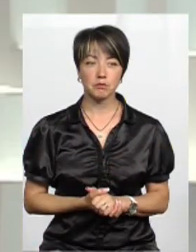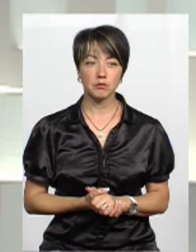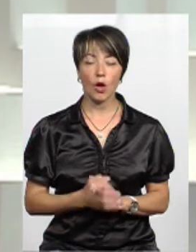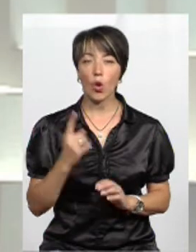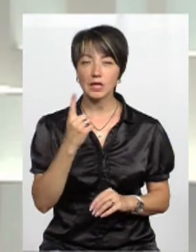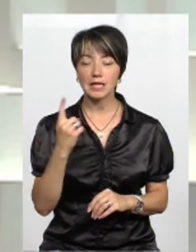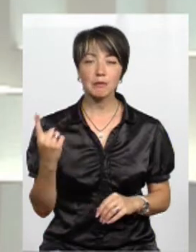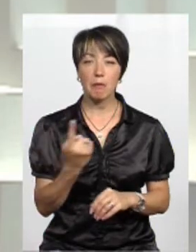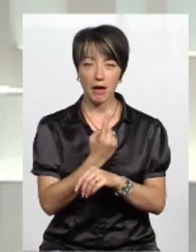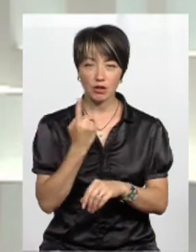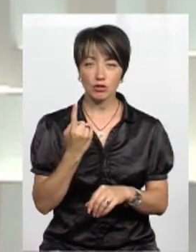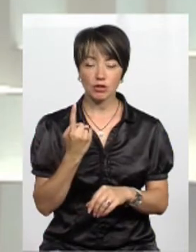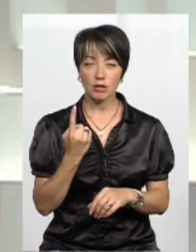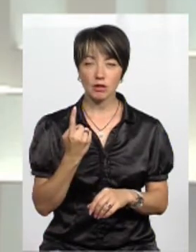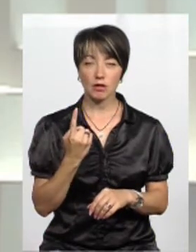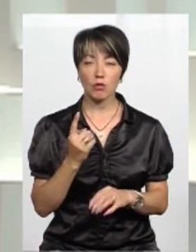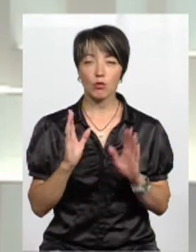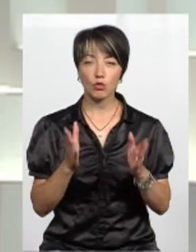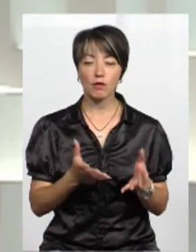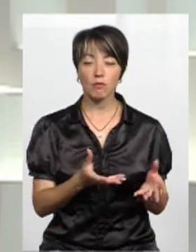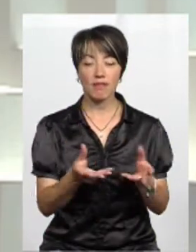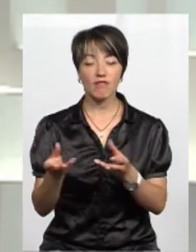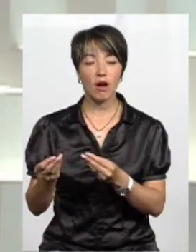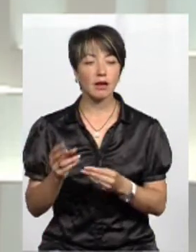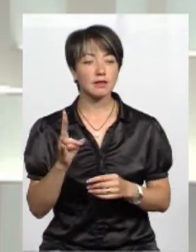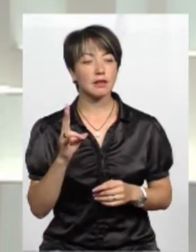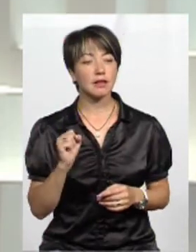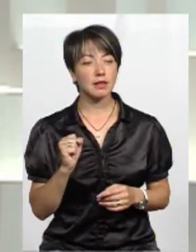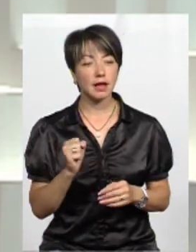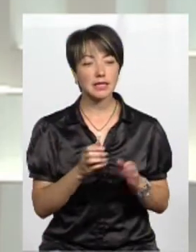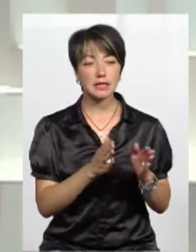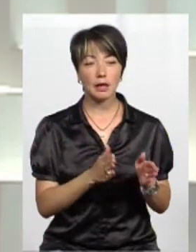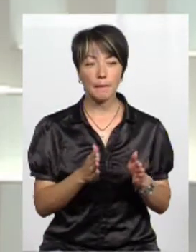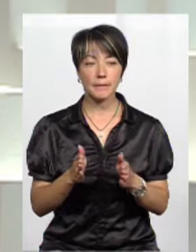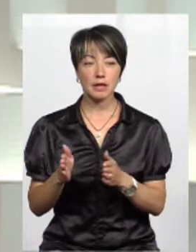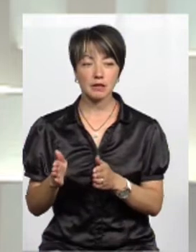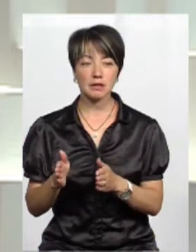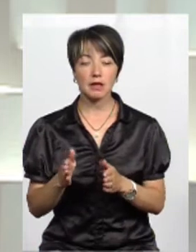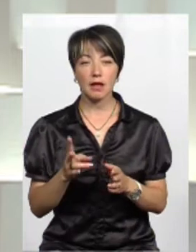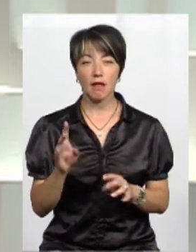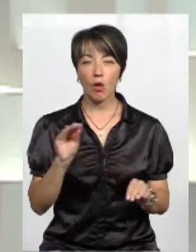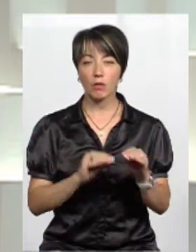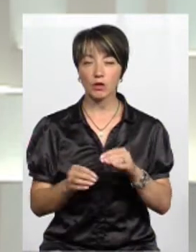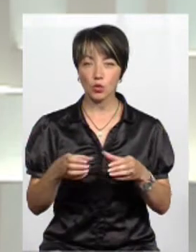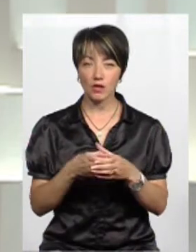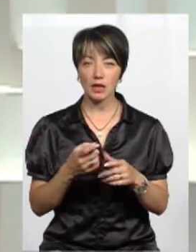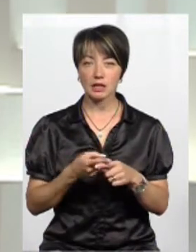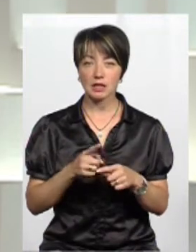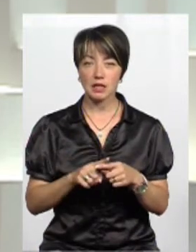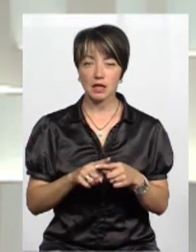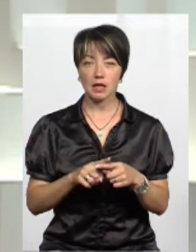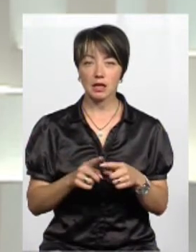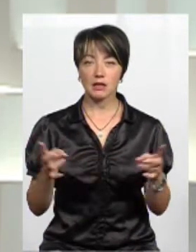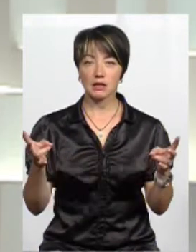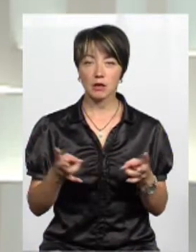Ну, одним із перших, так, одним із перших, яке буде впливати на стабільність, на комплектування, це, звичайно, десь